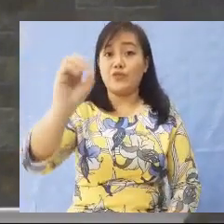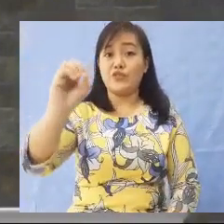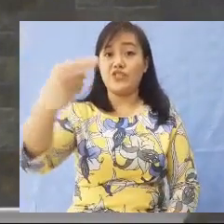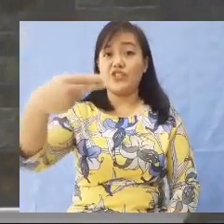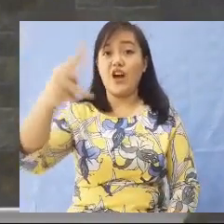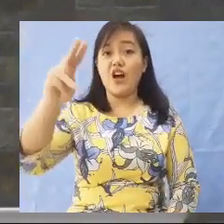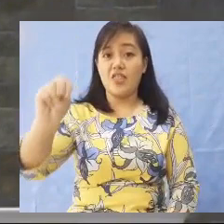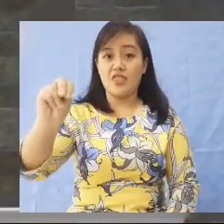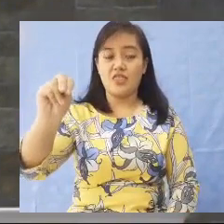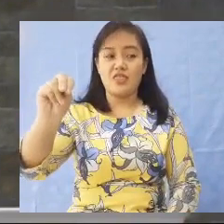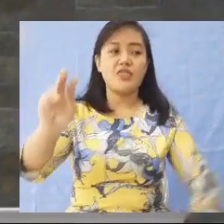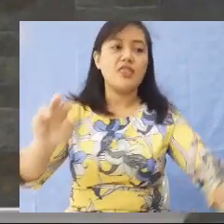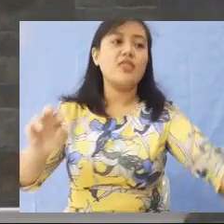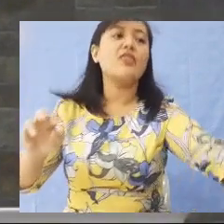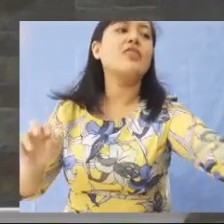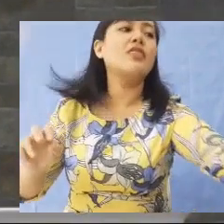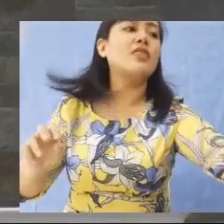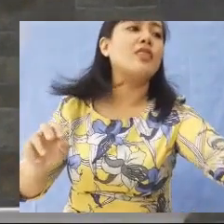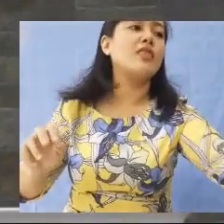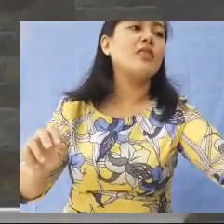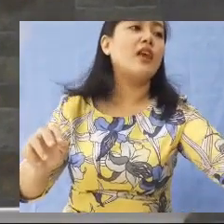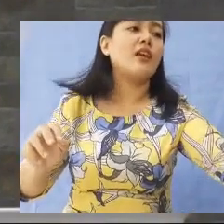7.